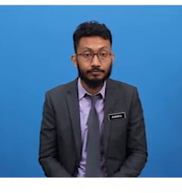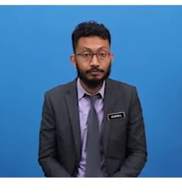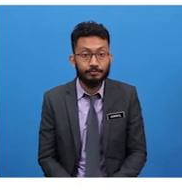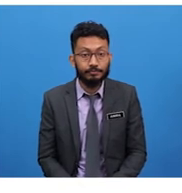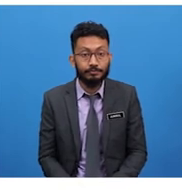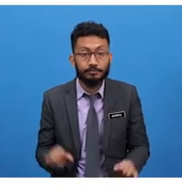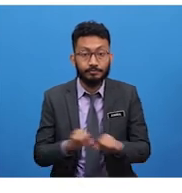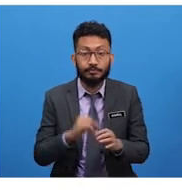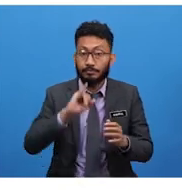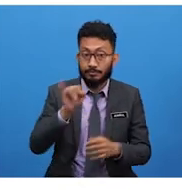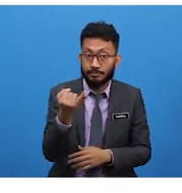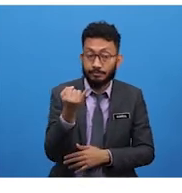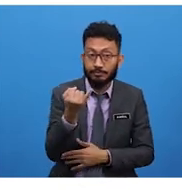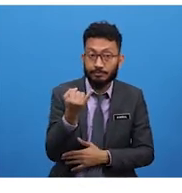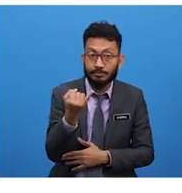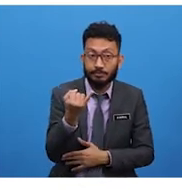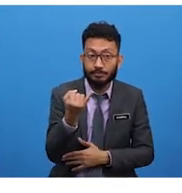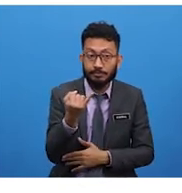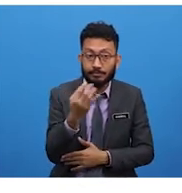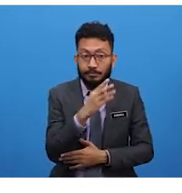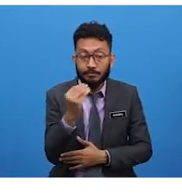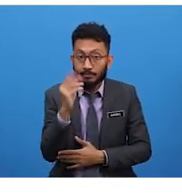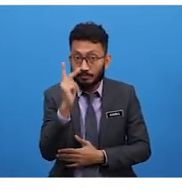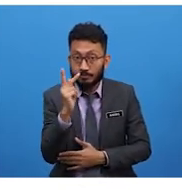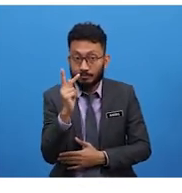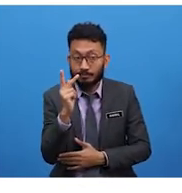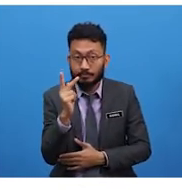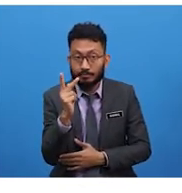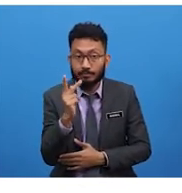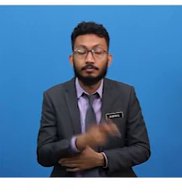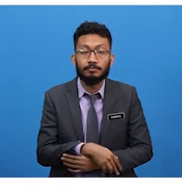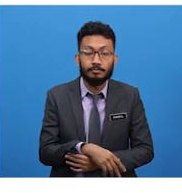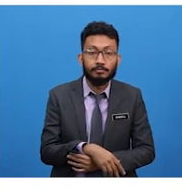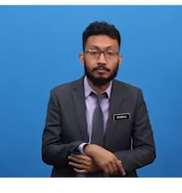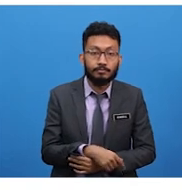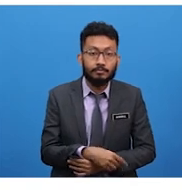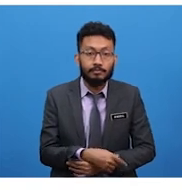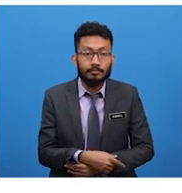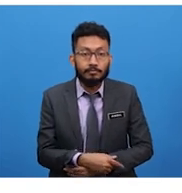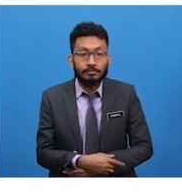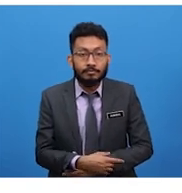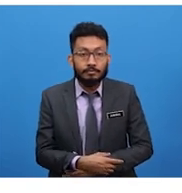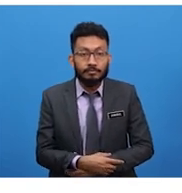Tandakan titik J pada garis empayar dan titik K pada garis kelipit.